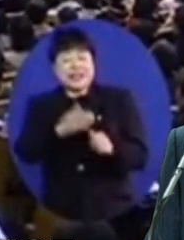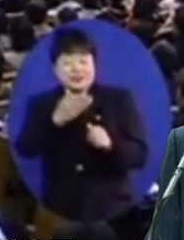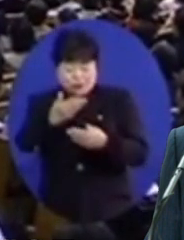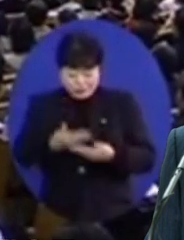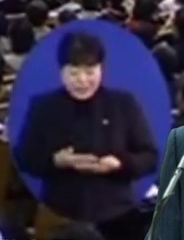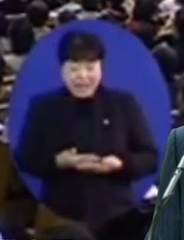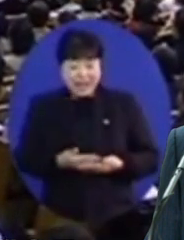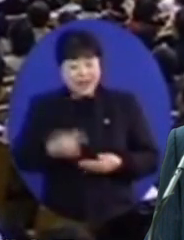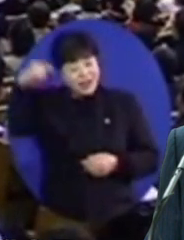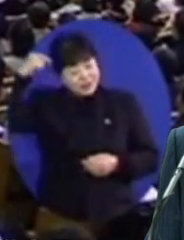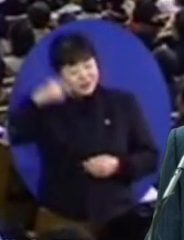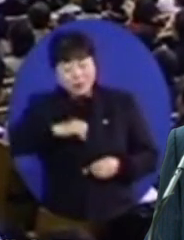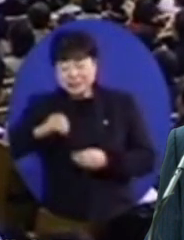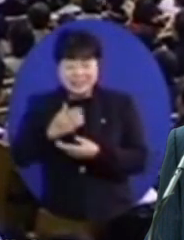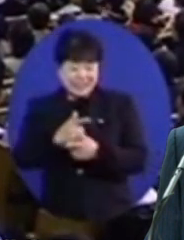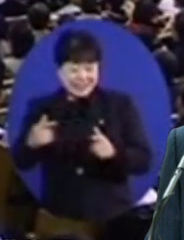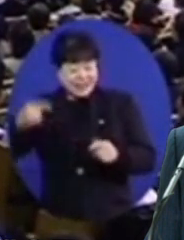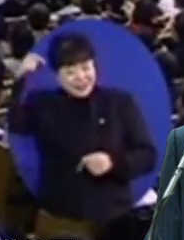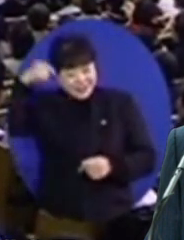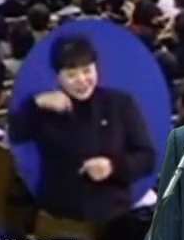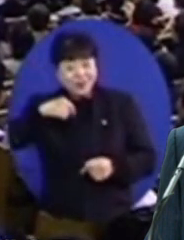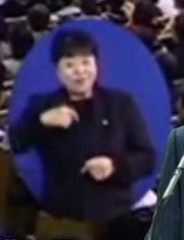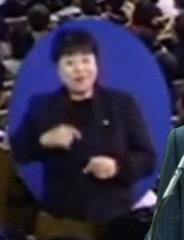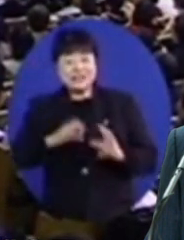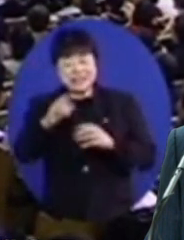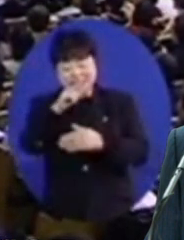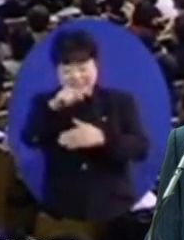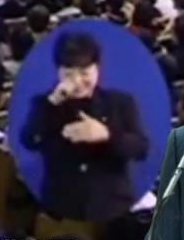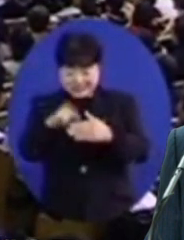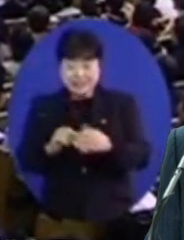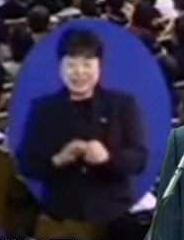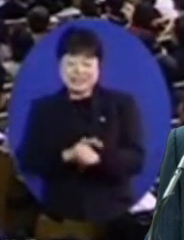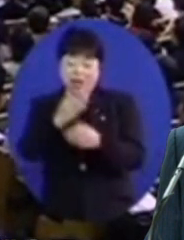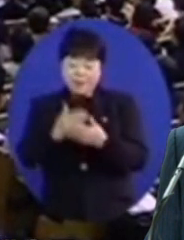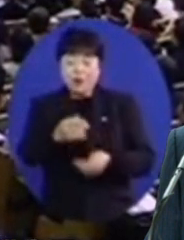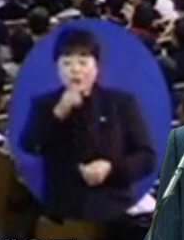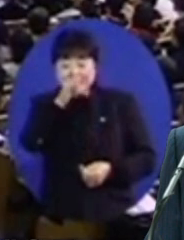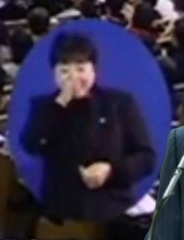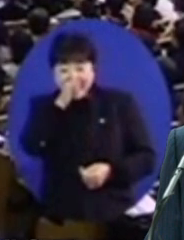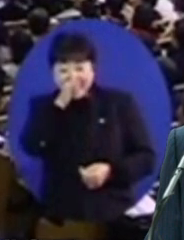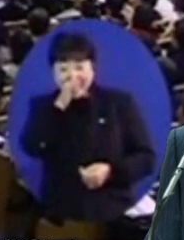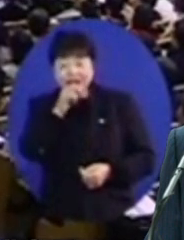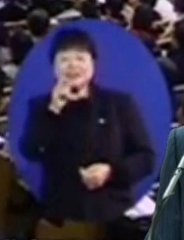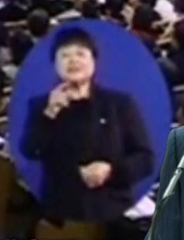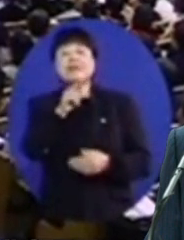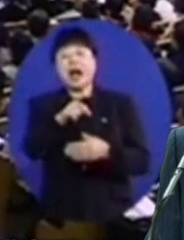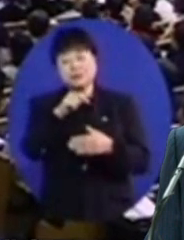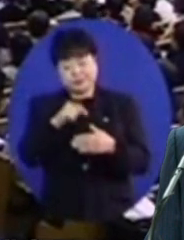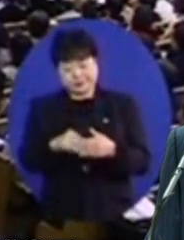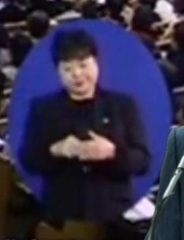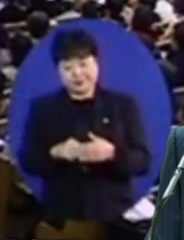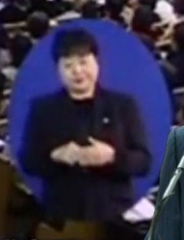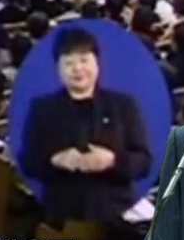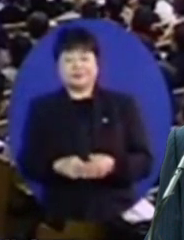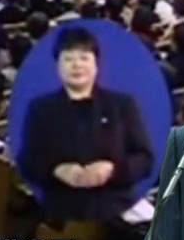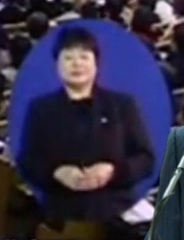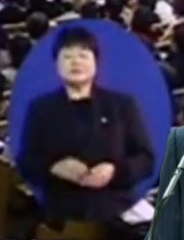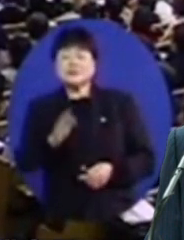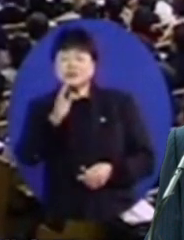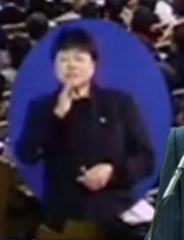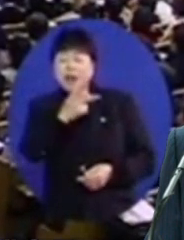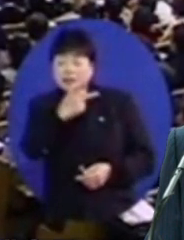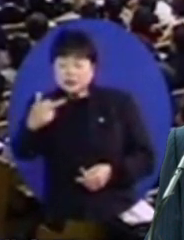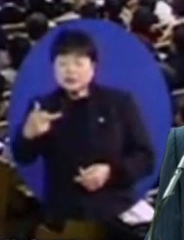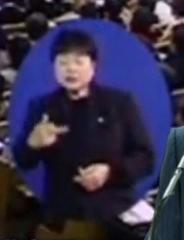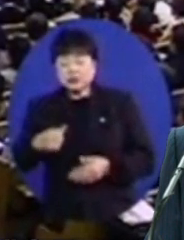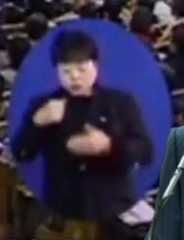우리를 버리지 않았다 우리도이 세상에 사랑을 받고 있다는 그 상념이 얼마나